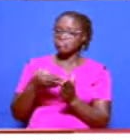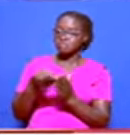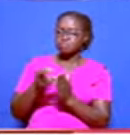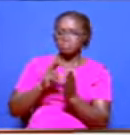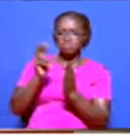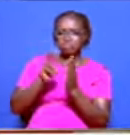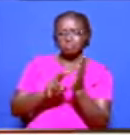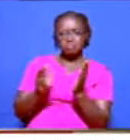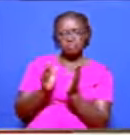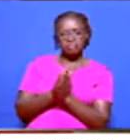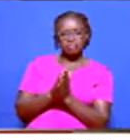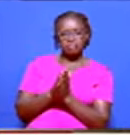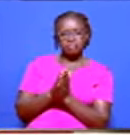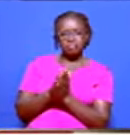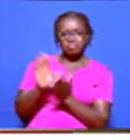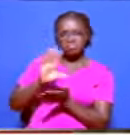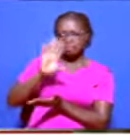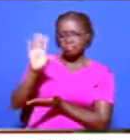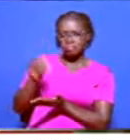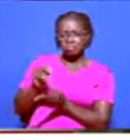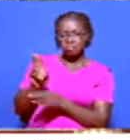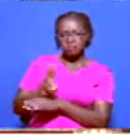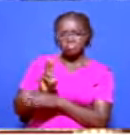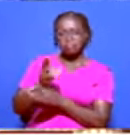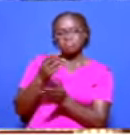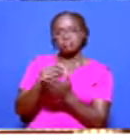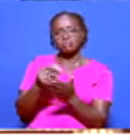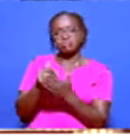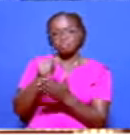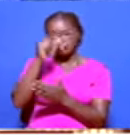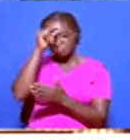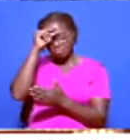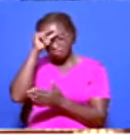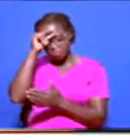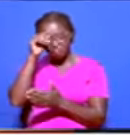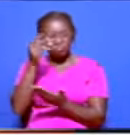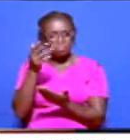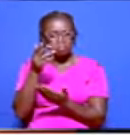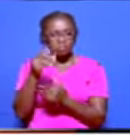ya makadirio ya mapato na matumizi ya fedha za serikali ya mwaka